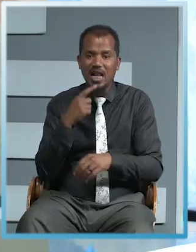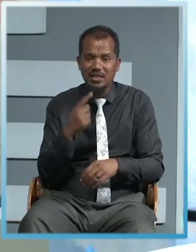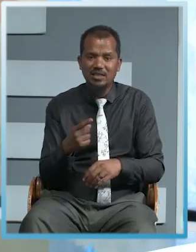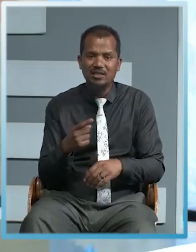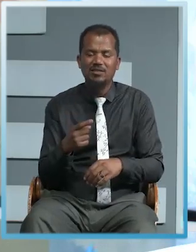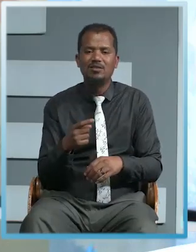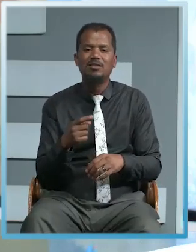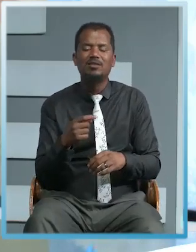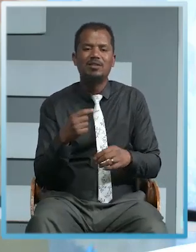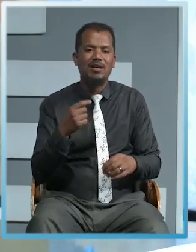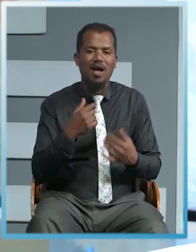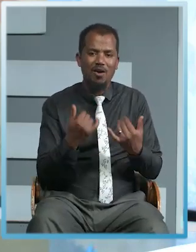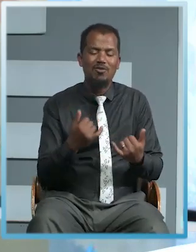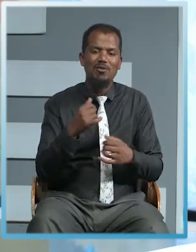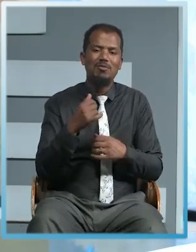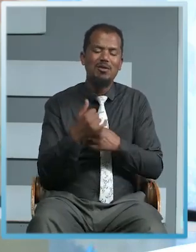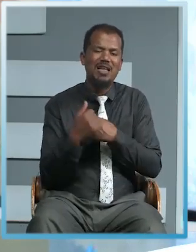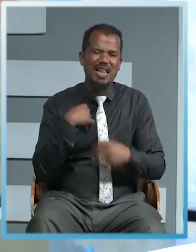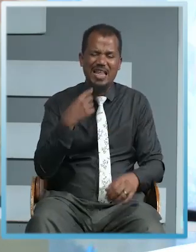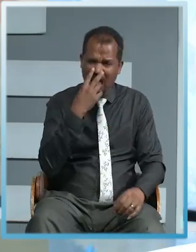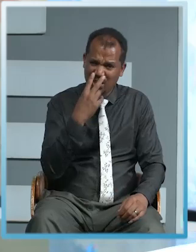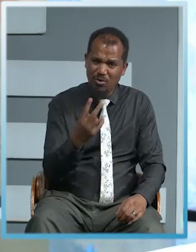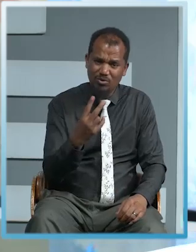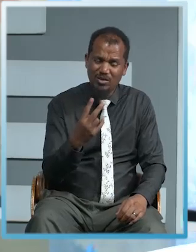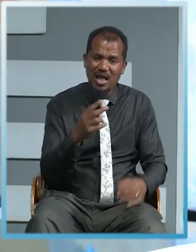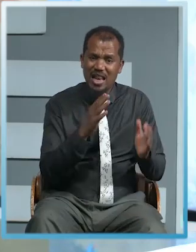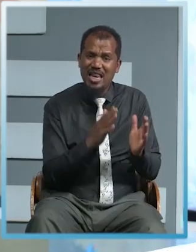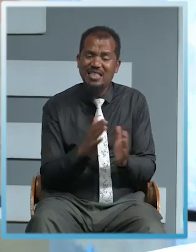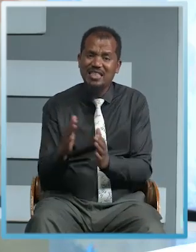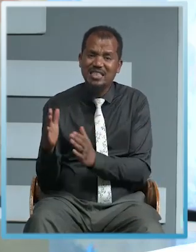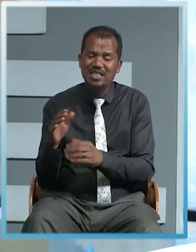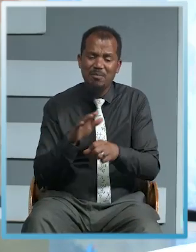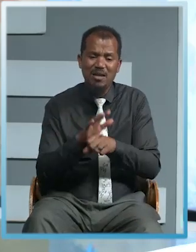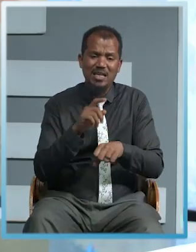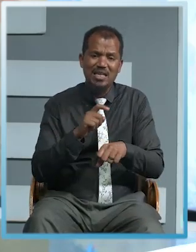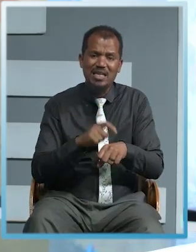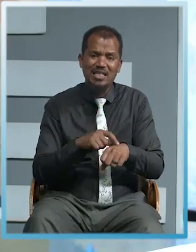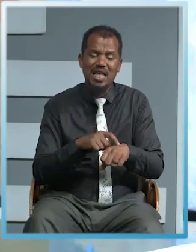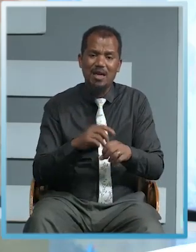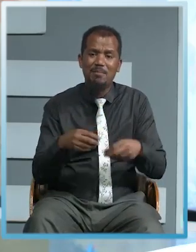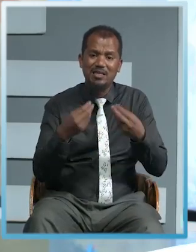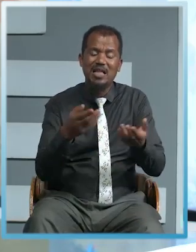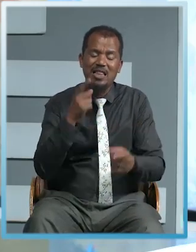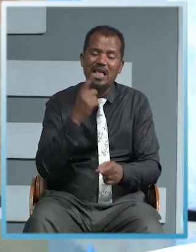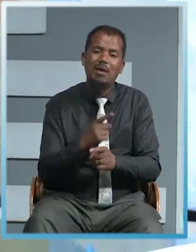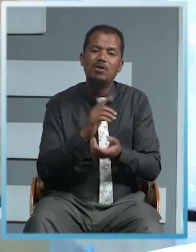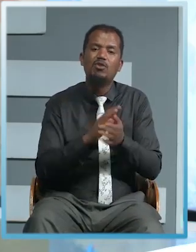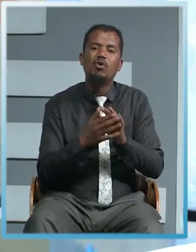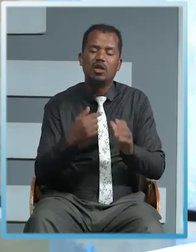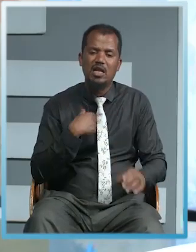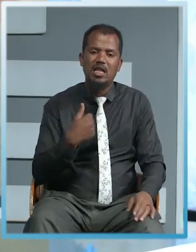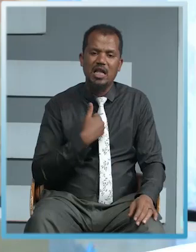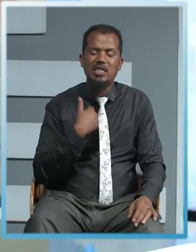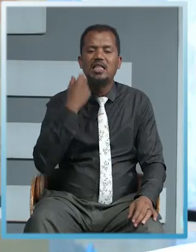کالشین ایون دو بانم کفدر جانی یاییوت منامن لازگی جد باقی گزیم است تگابی اندون